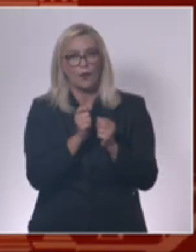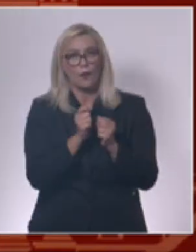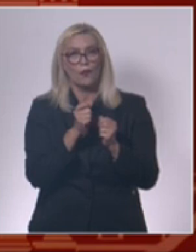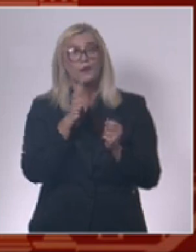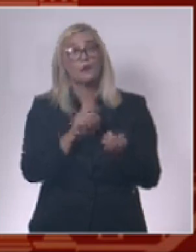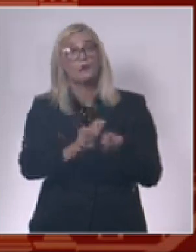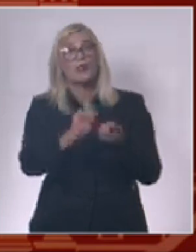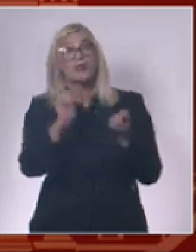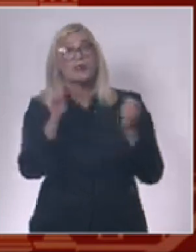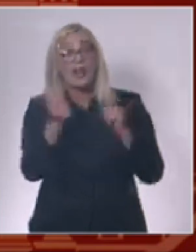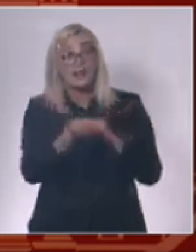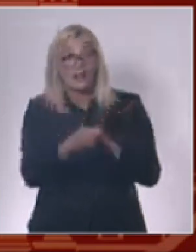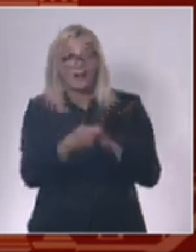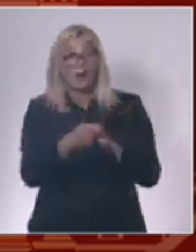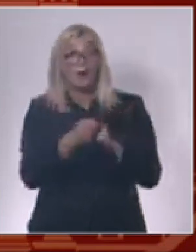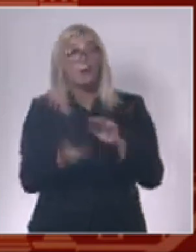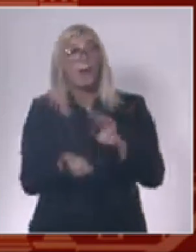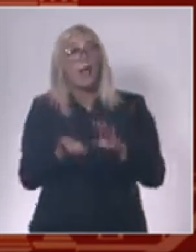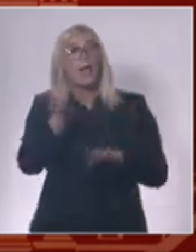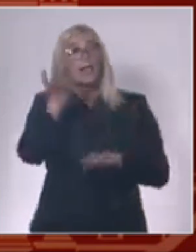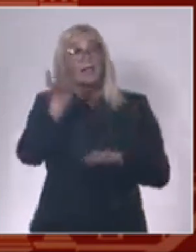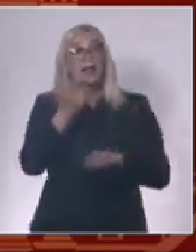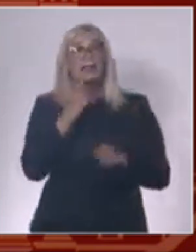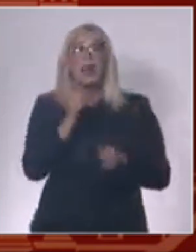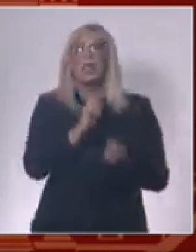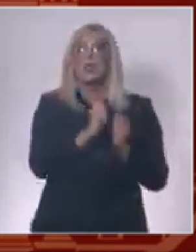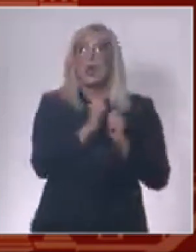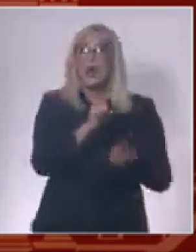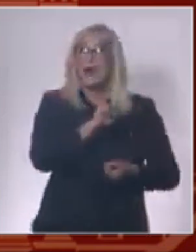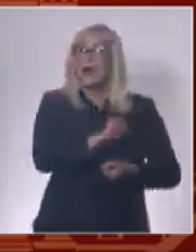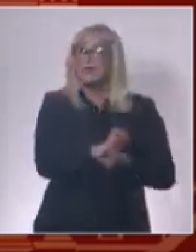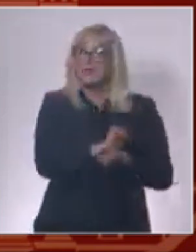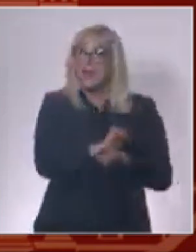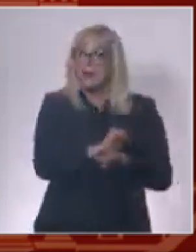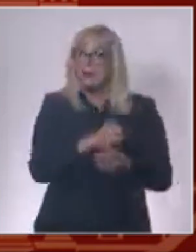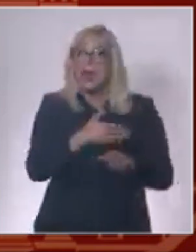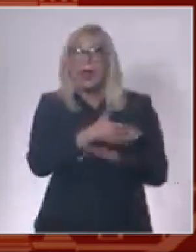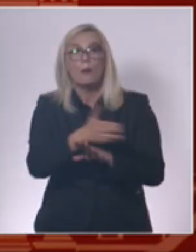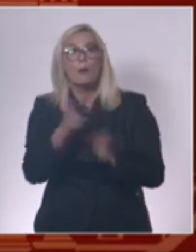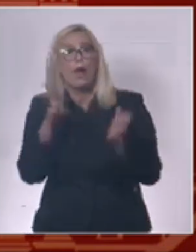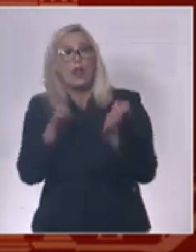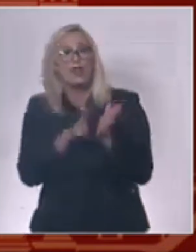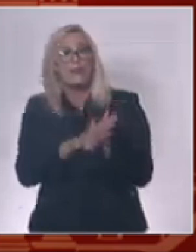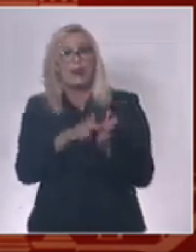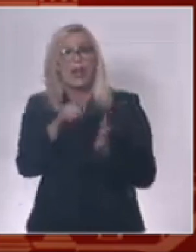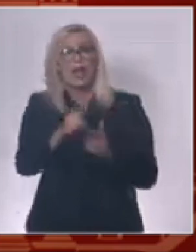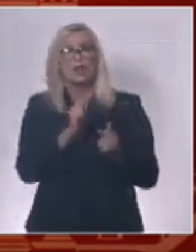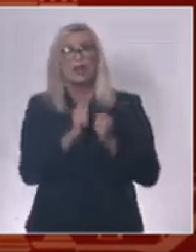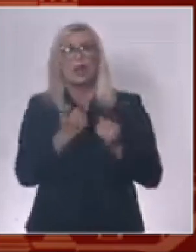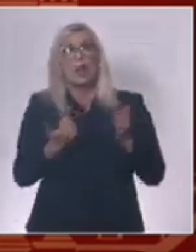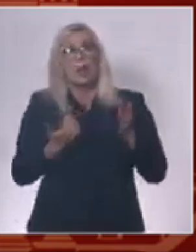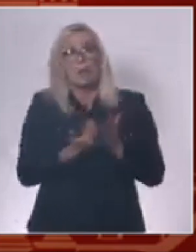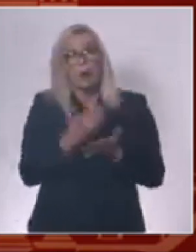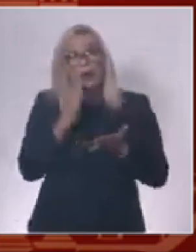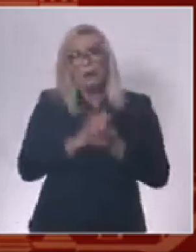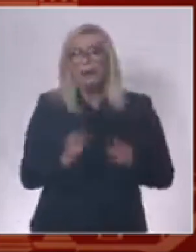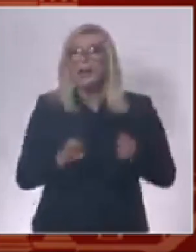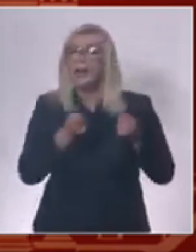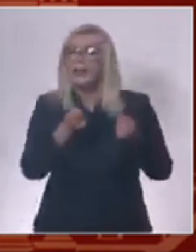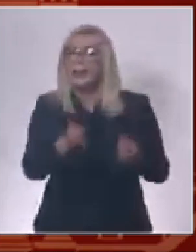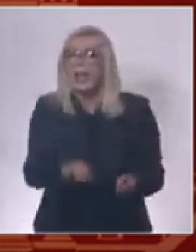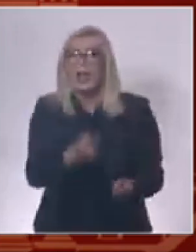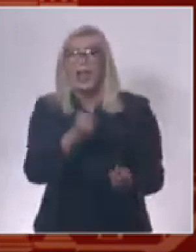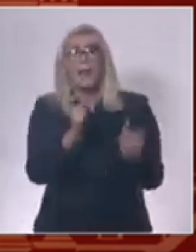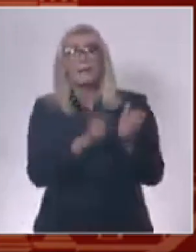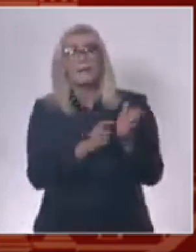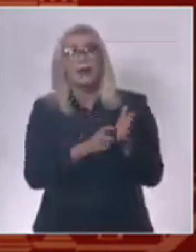за реформи и раст и договор за заем. По ратификацијата на договорите, пак ќе биде поднесено барањето за повлекување